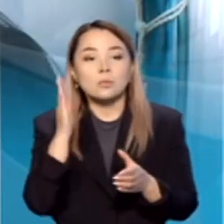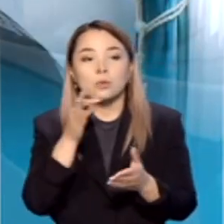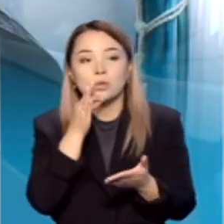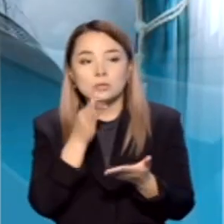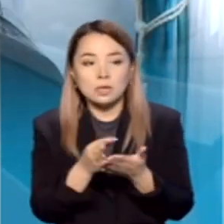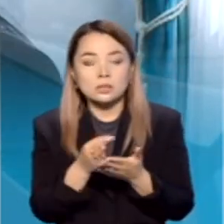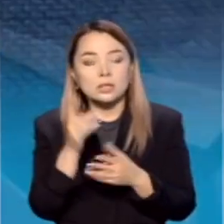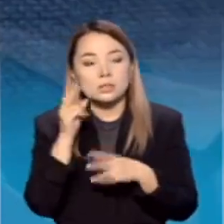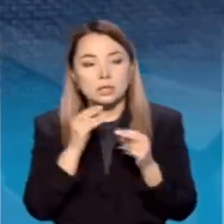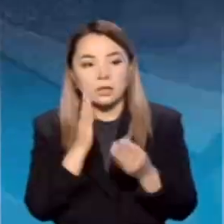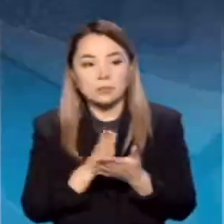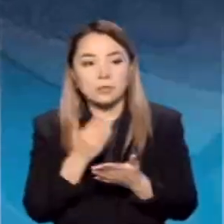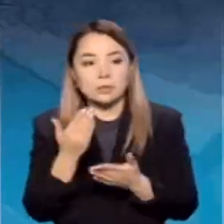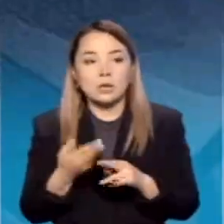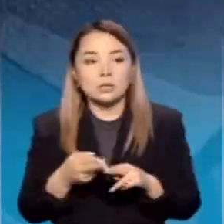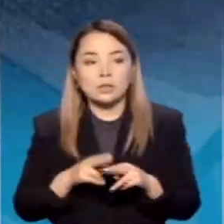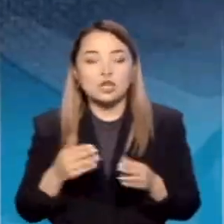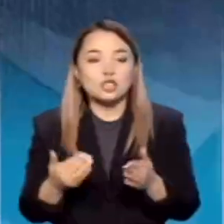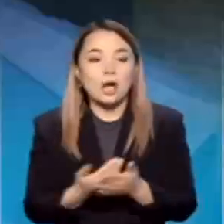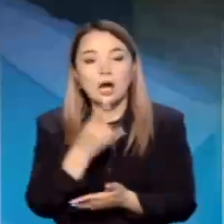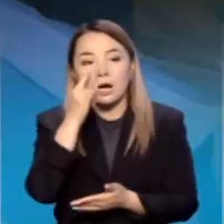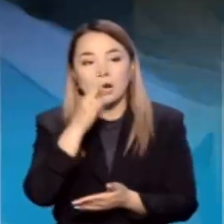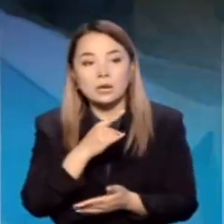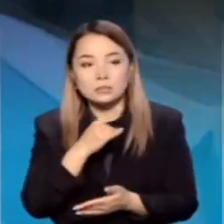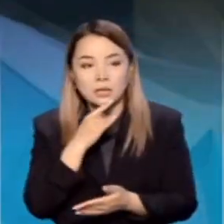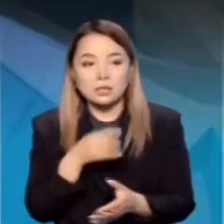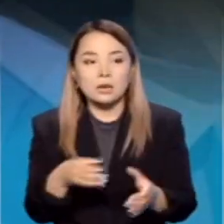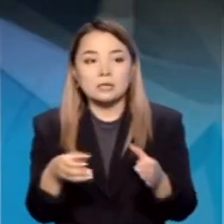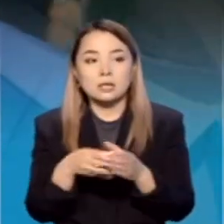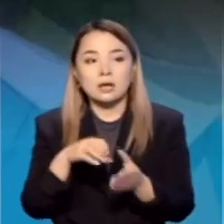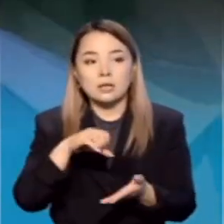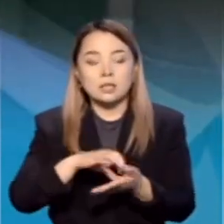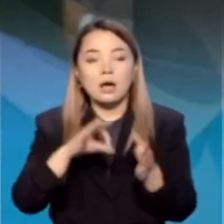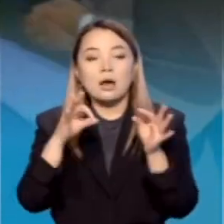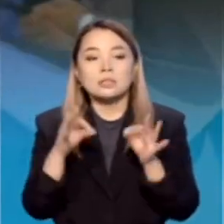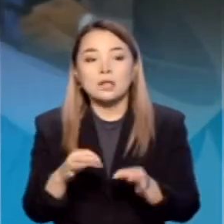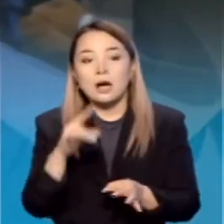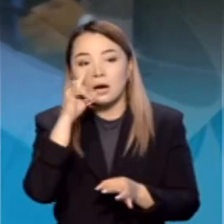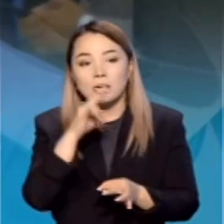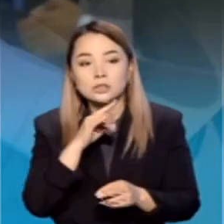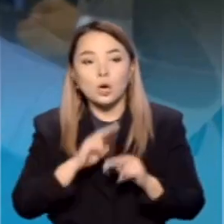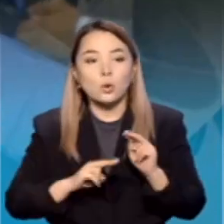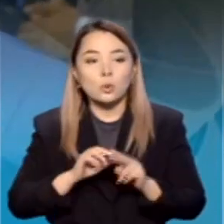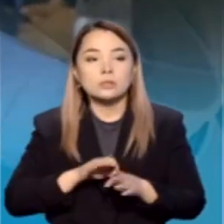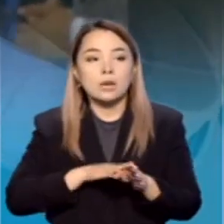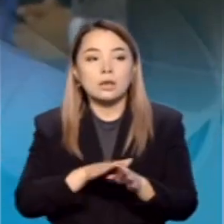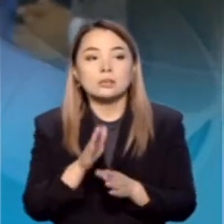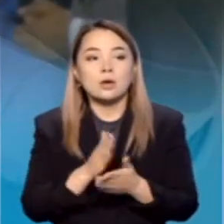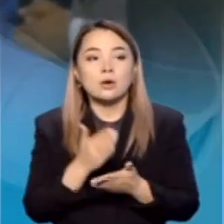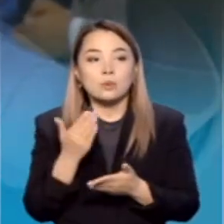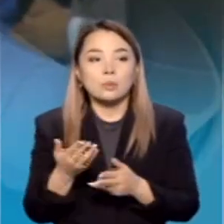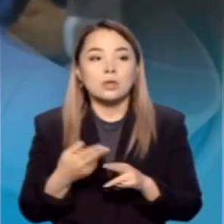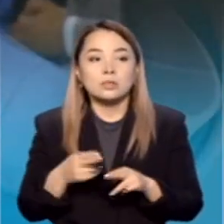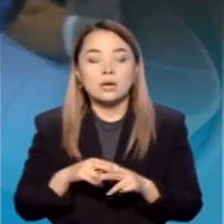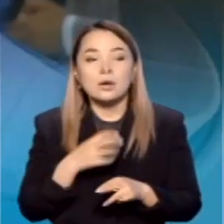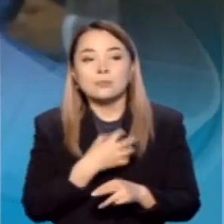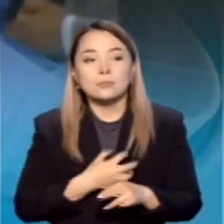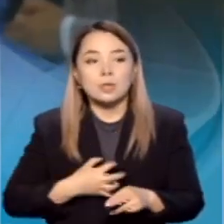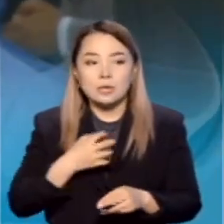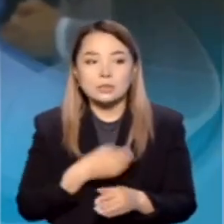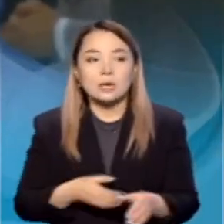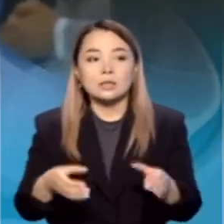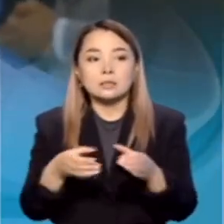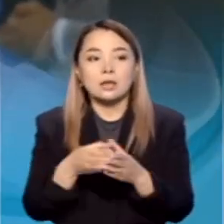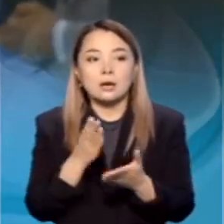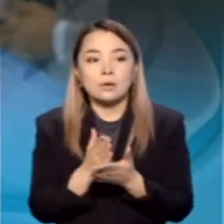деп санаймын. Біз жаңа Қазақстан құрып жатырмыз. Әділет Қазақстан құрып жатырмыз. Соның ең негізі